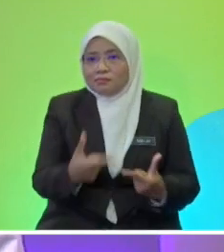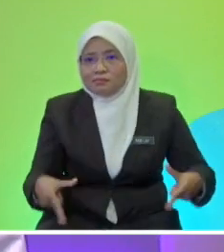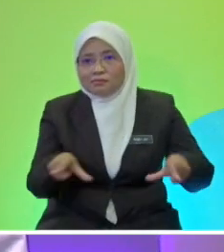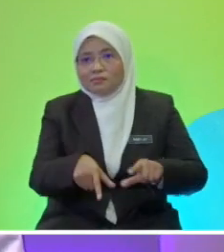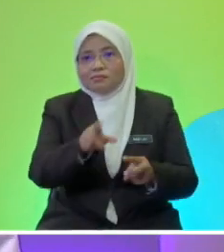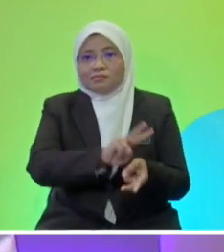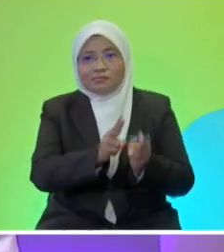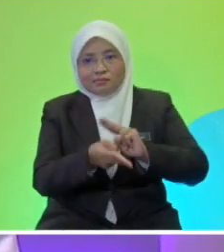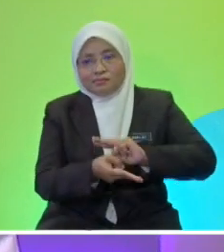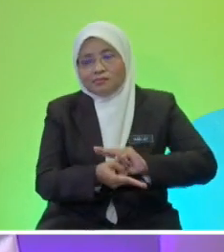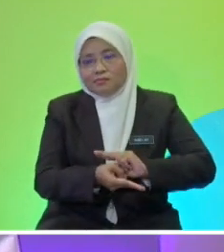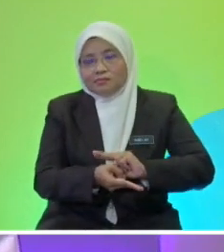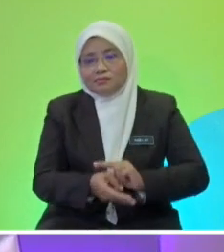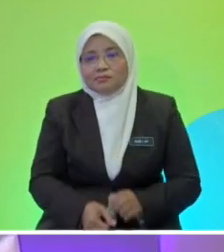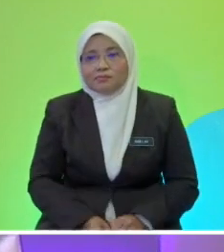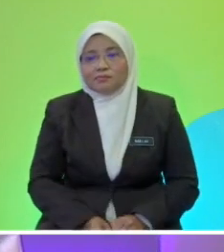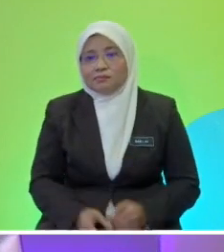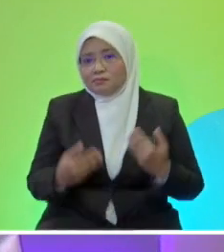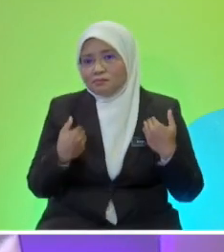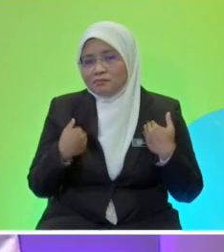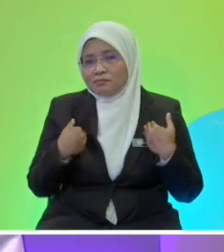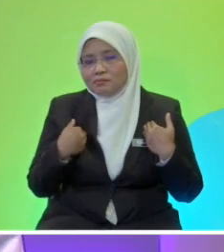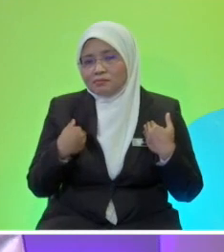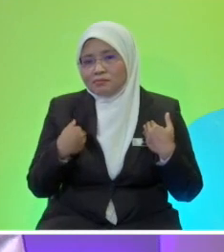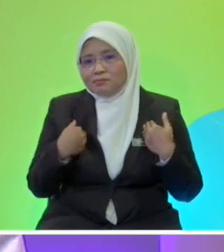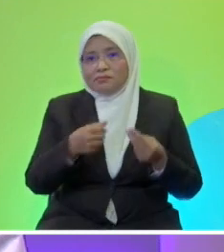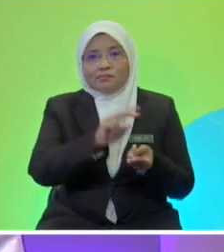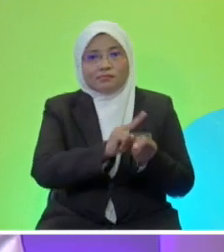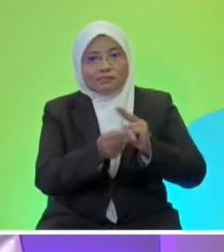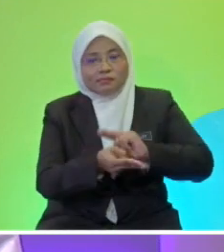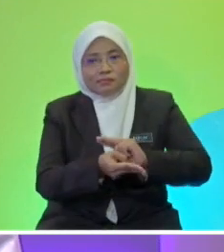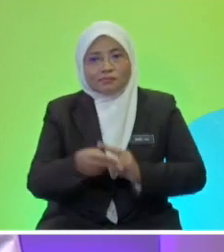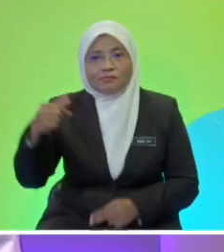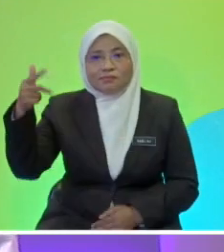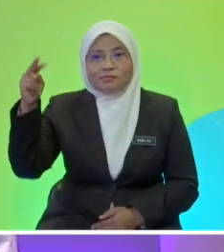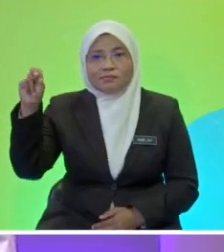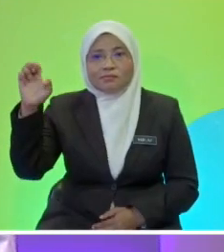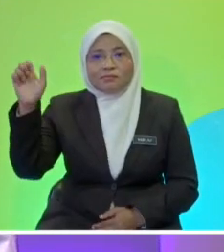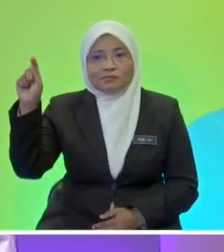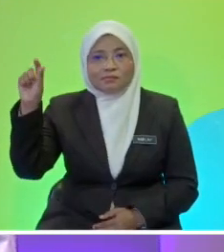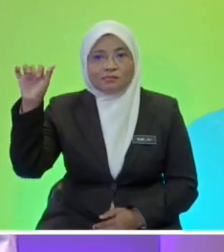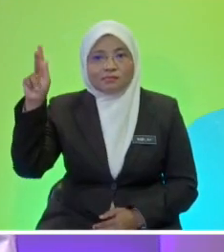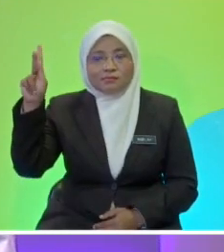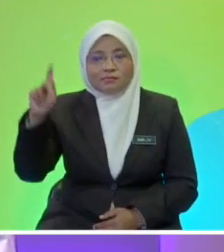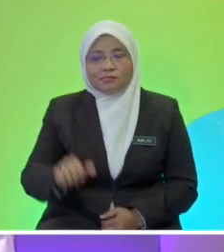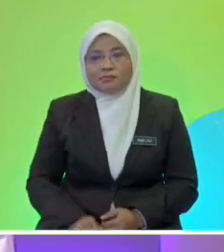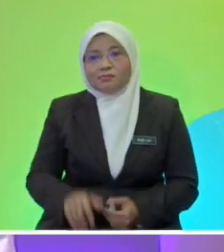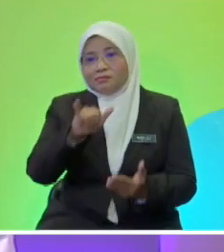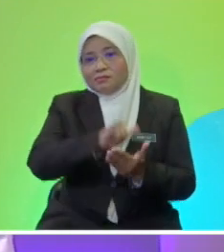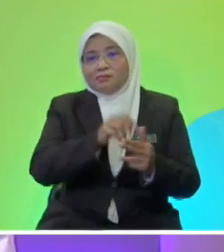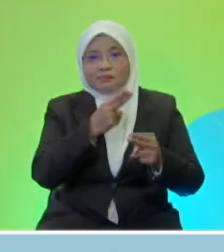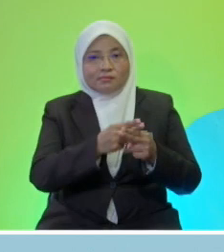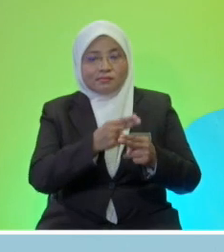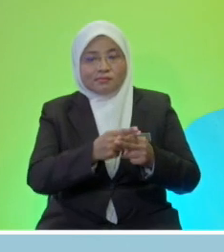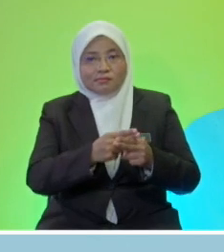menyebabkan ada satu pengubah suara yang genetik itu yang kita Panggil sebagai mutasi Oke